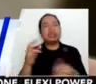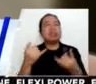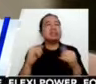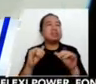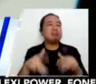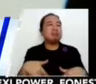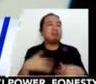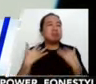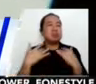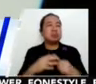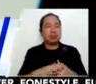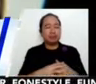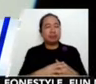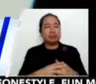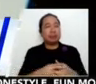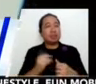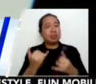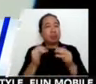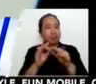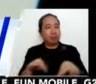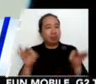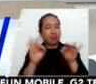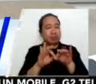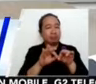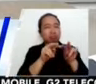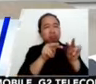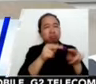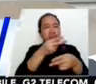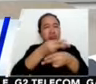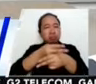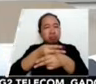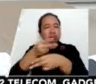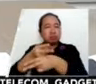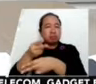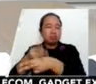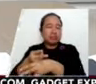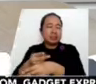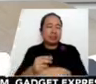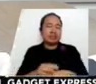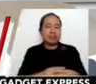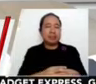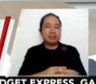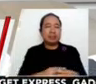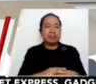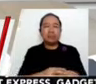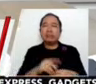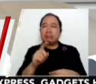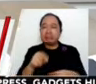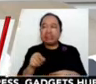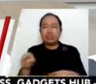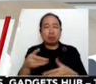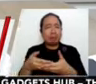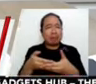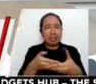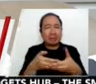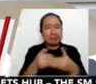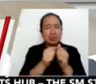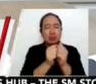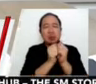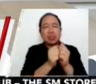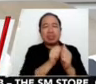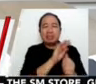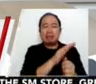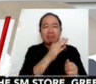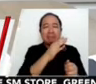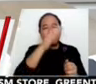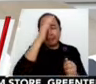raw, mahalagang mabantayan ang mga ito ng maigi. Wala pong bata ang dapat mawalay sa kanyang mga magulang at pamilya. Karapatan po